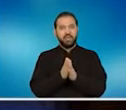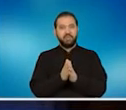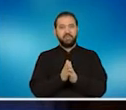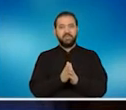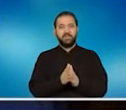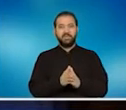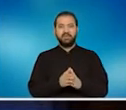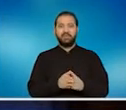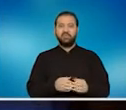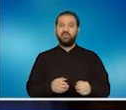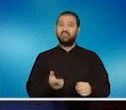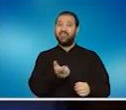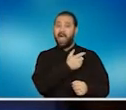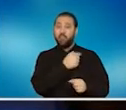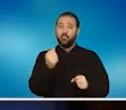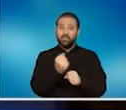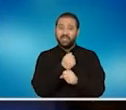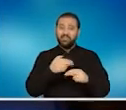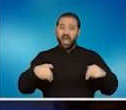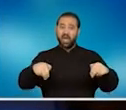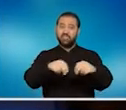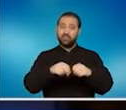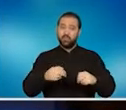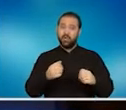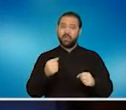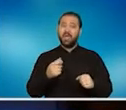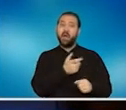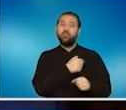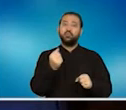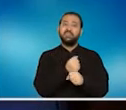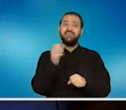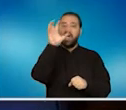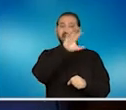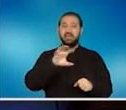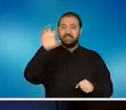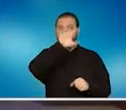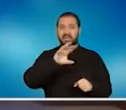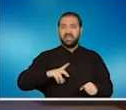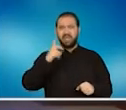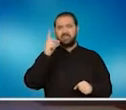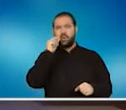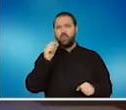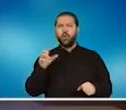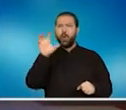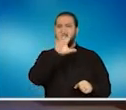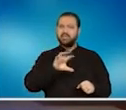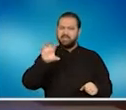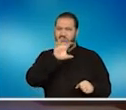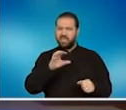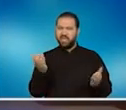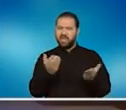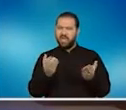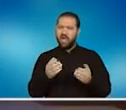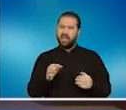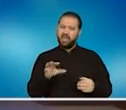reușit, ce n-am reușit noi, au reușit străinii. Există un autor străin care a găsit și, de